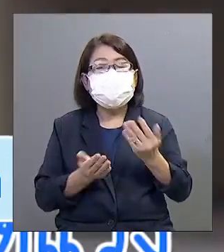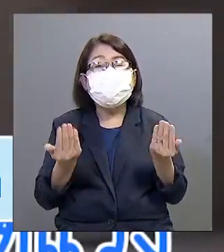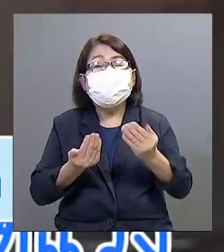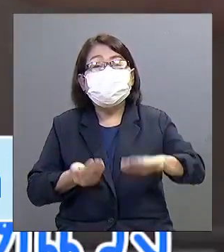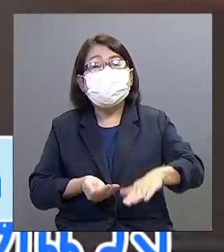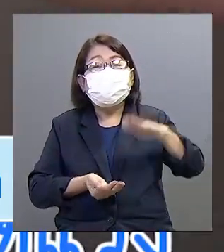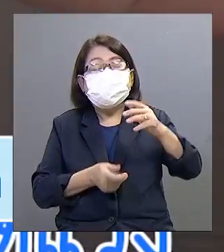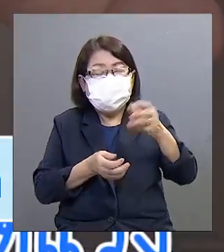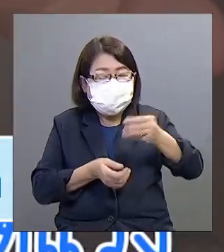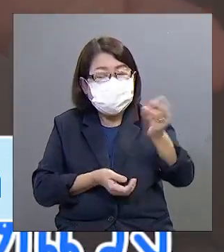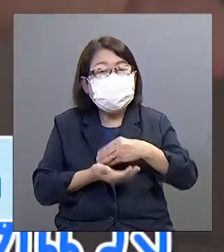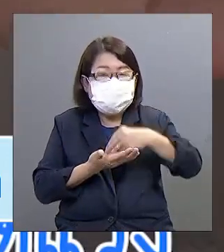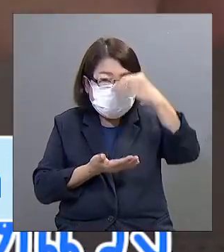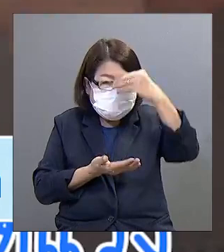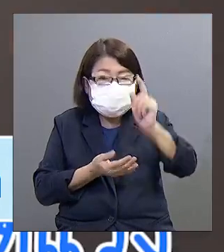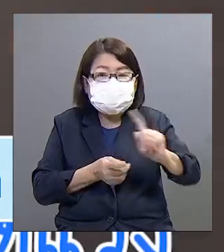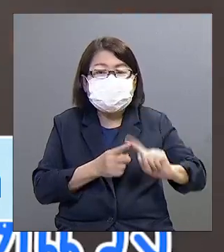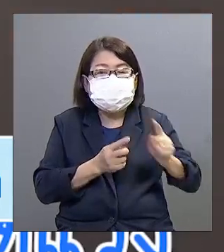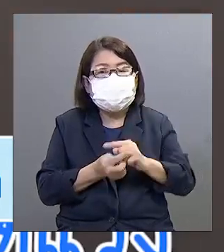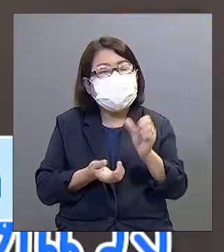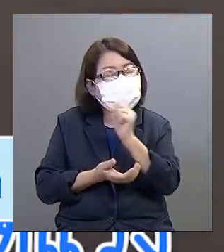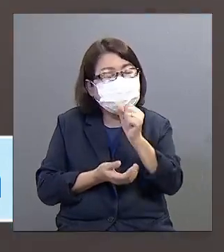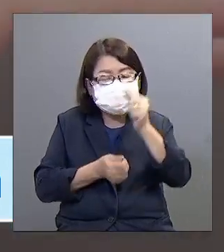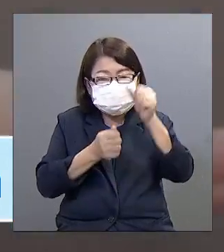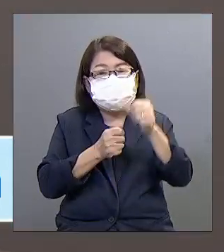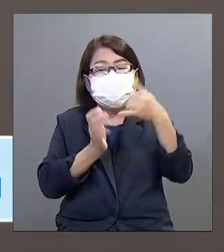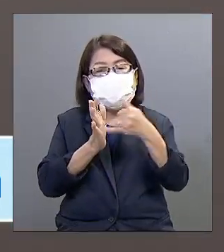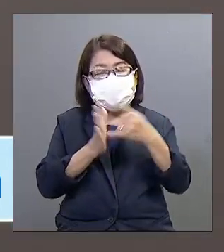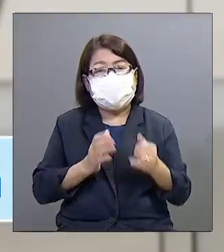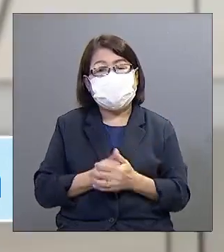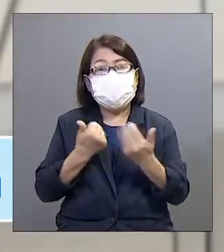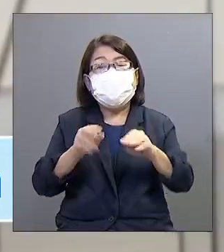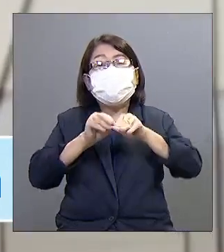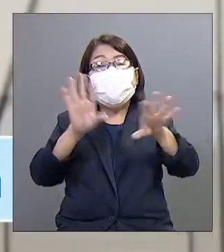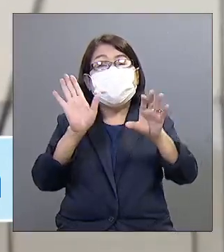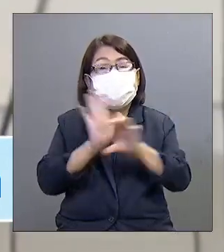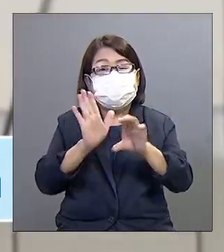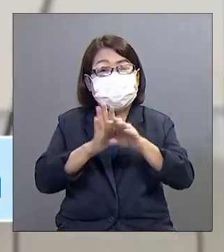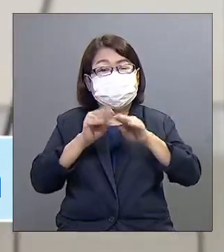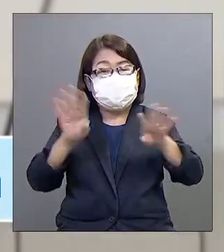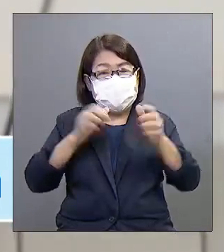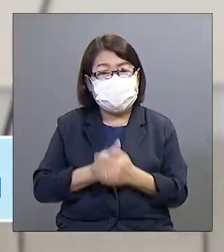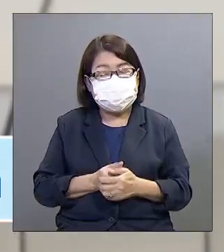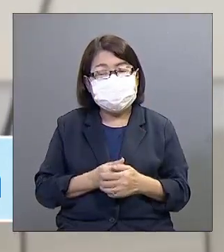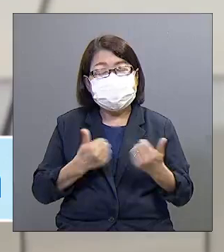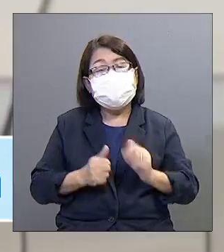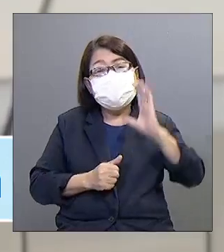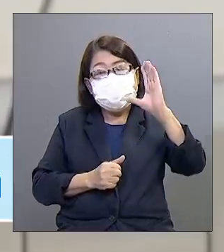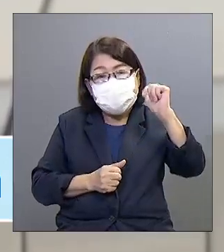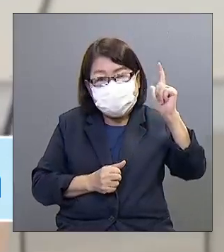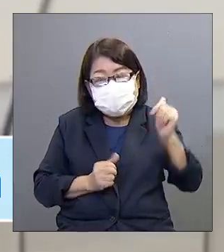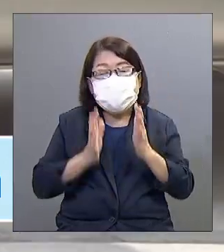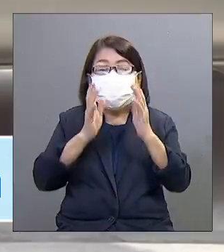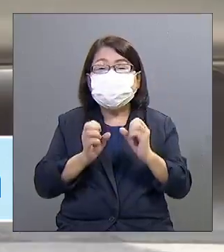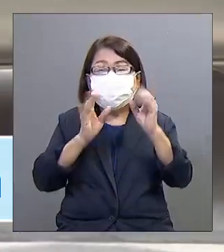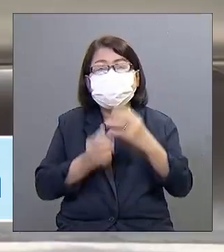้ง่ายแล้็ร้องตามได้ครัคุณตัวยุ่เลใหฟงเพิมเทิม segunda่ะหลังจากคลิได้ผลยแผ่ออไปมคครูผู้ปว compo in โทร ecosystems้ามาติดต่